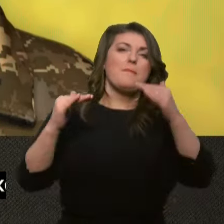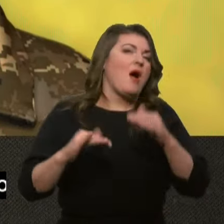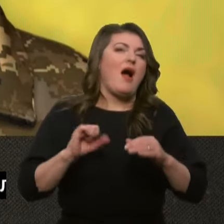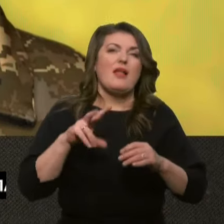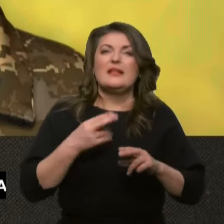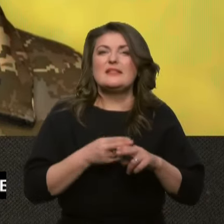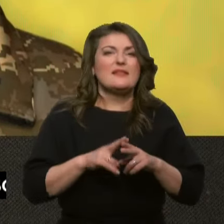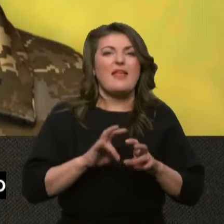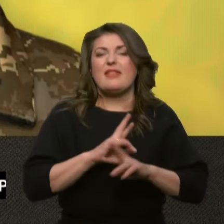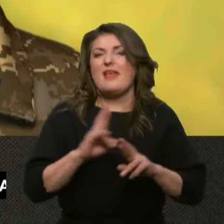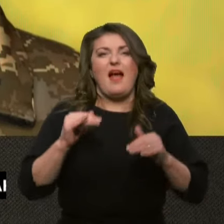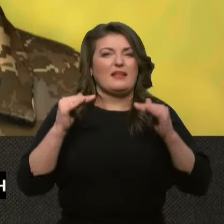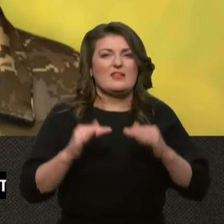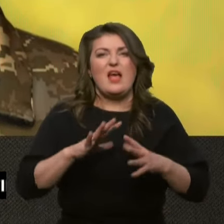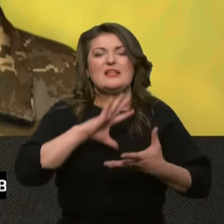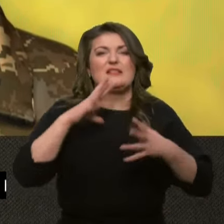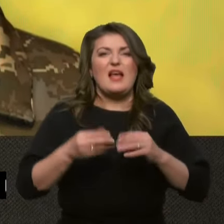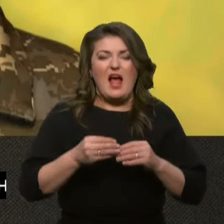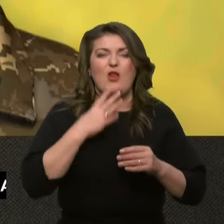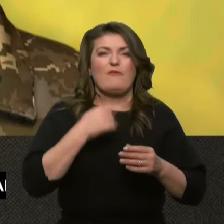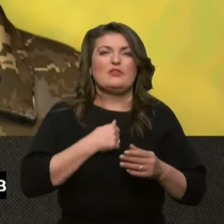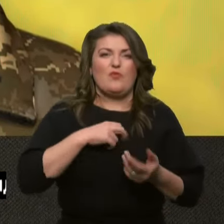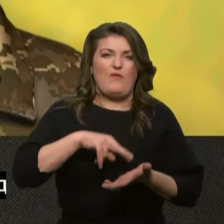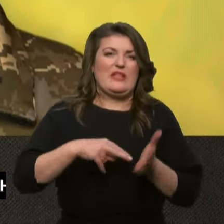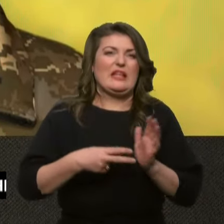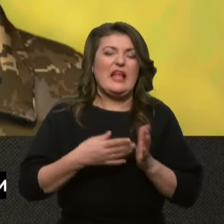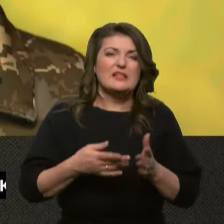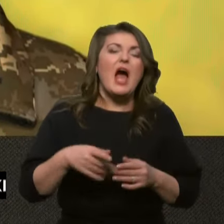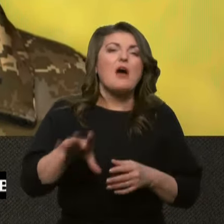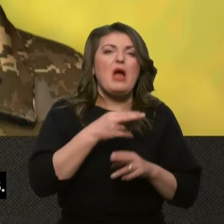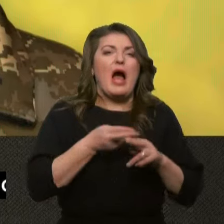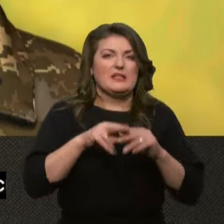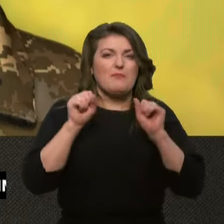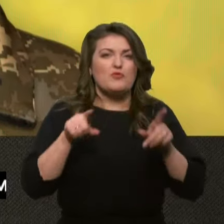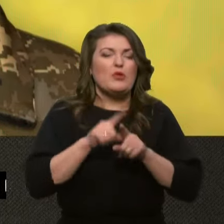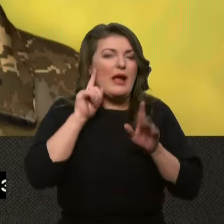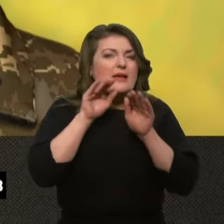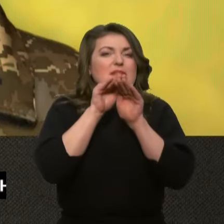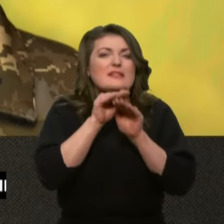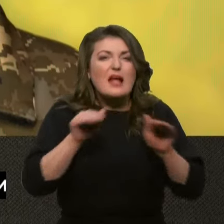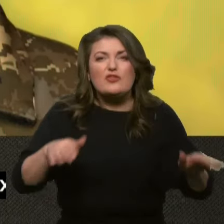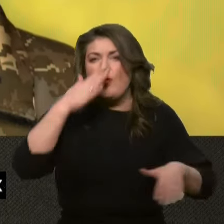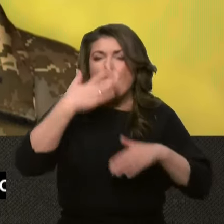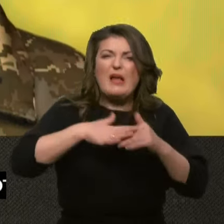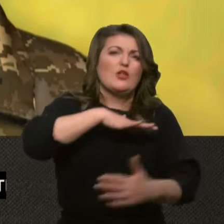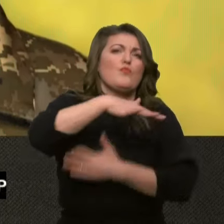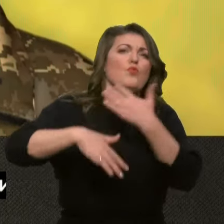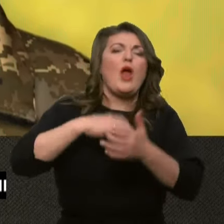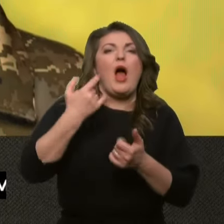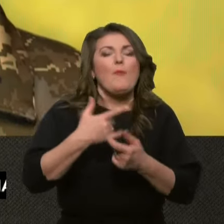аж ніяк не зниження загальної військової тенденції. А це може бути якась, знаєте, затишчя перед бурею або накопичення сил?